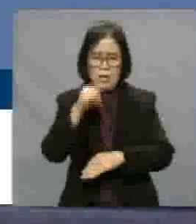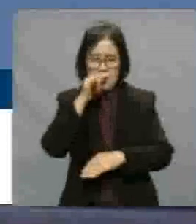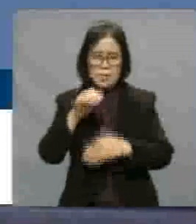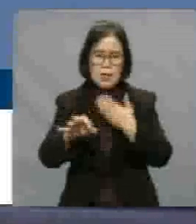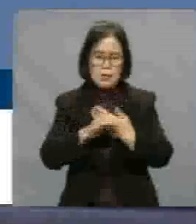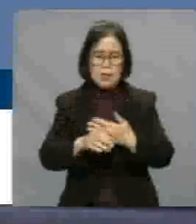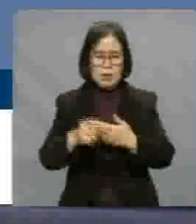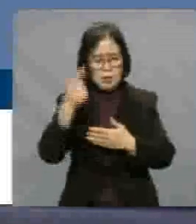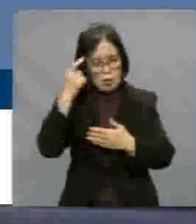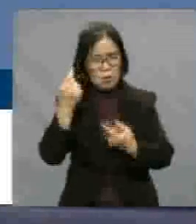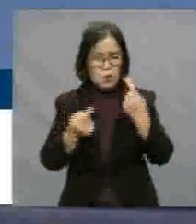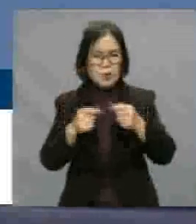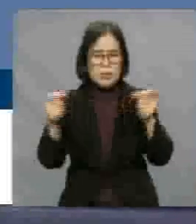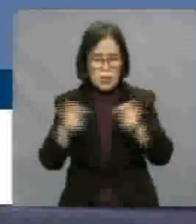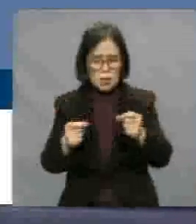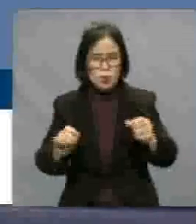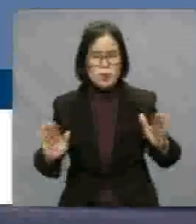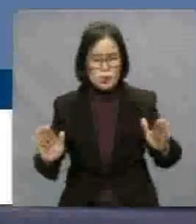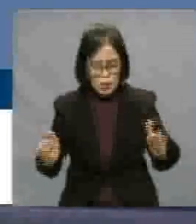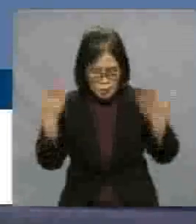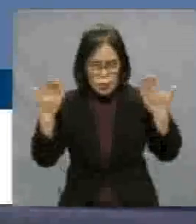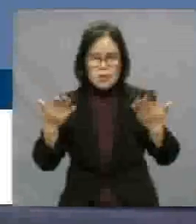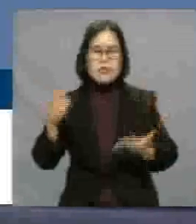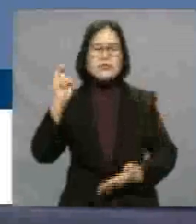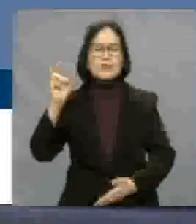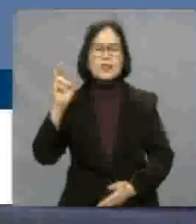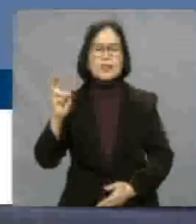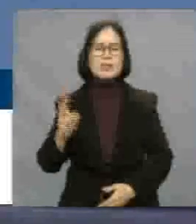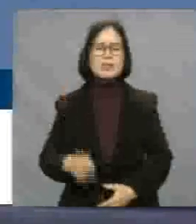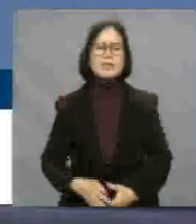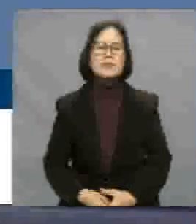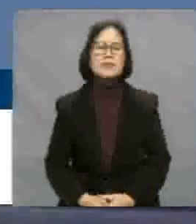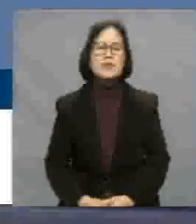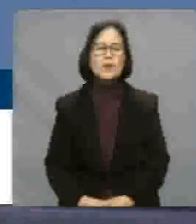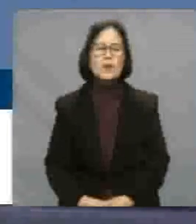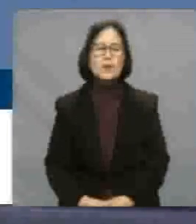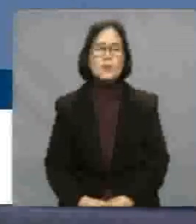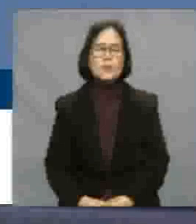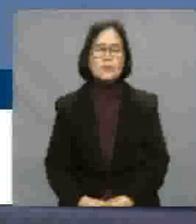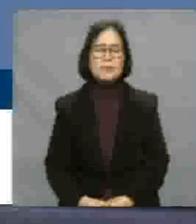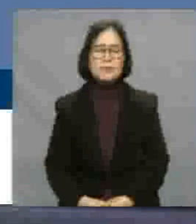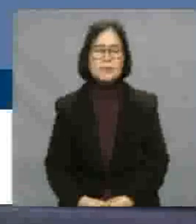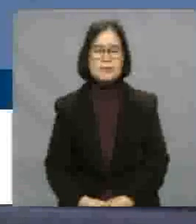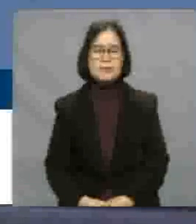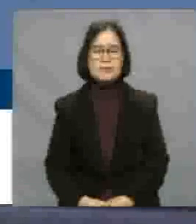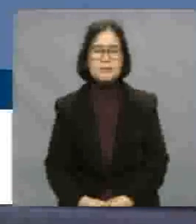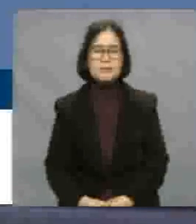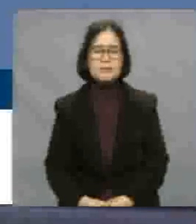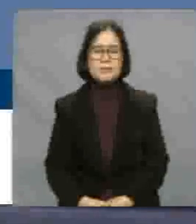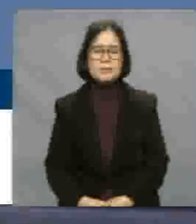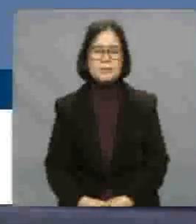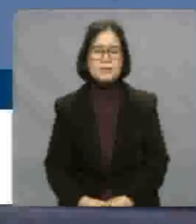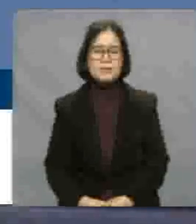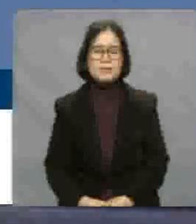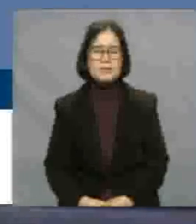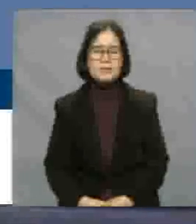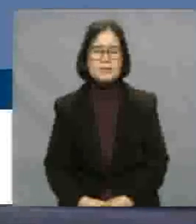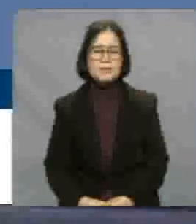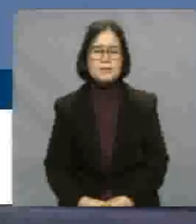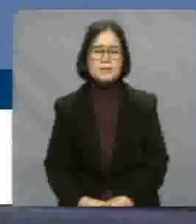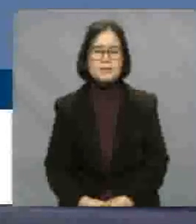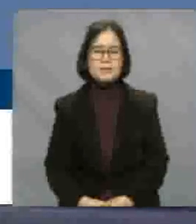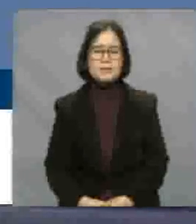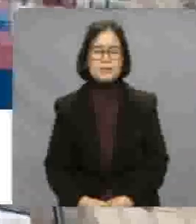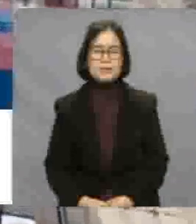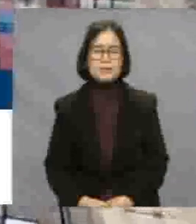kürzer und milder ist, wenn sie denn stattfindet überhaupt, als wir noch bei der Herbstprognose